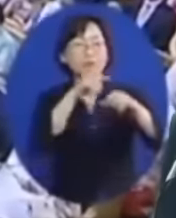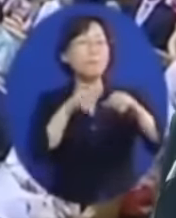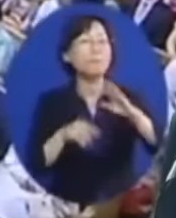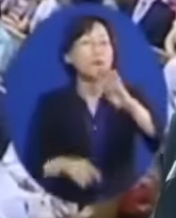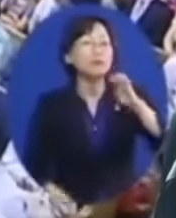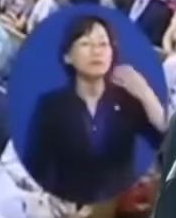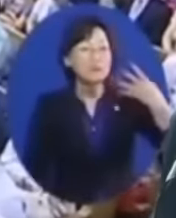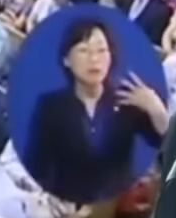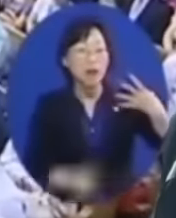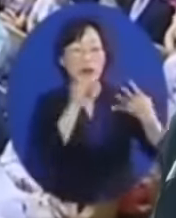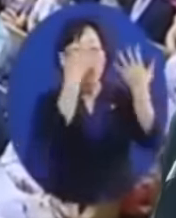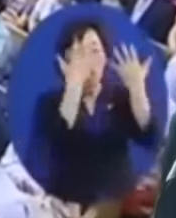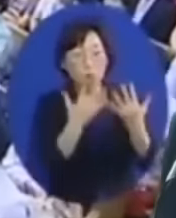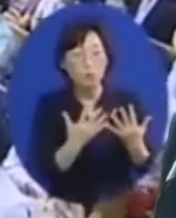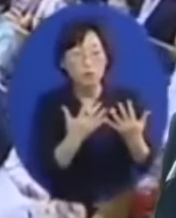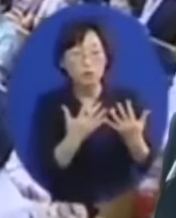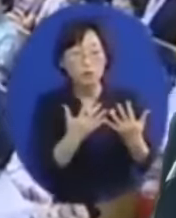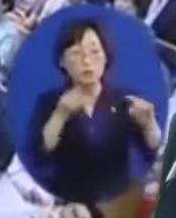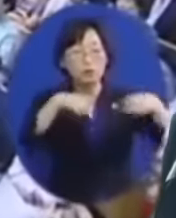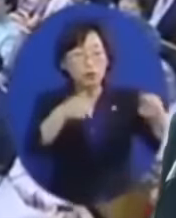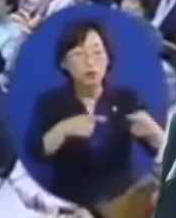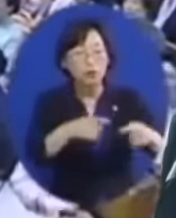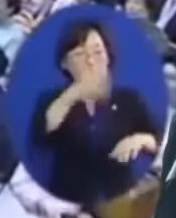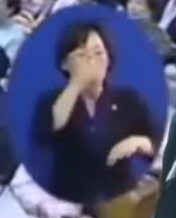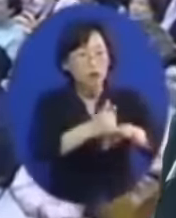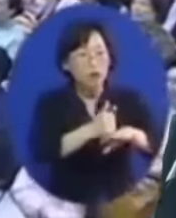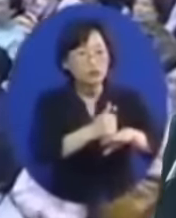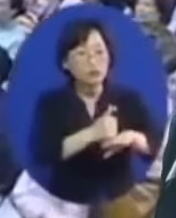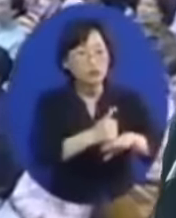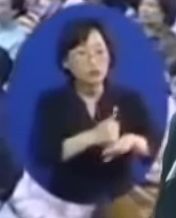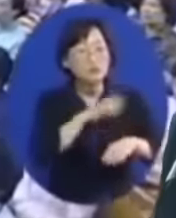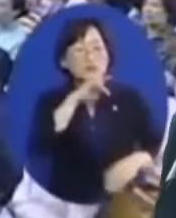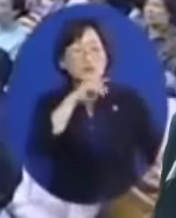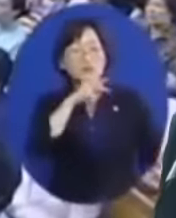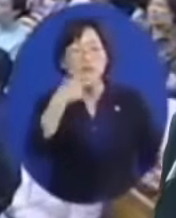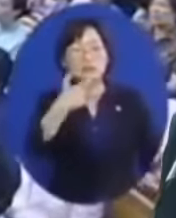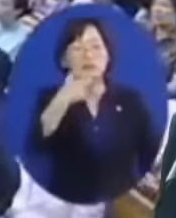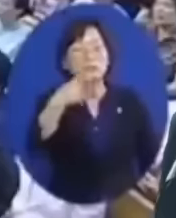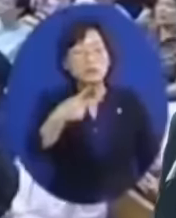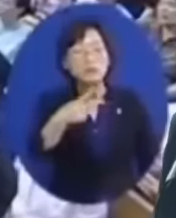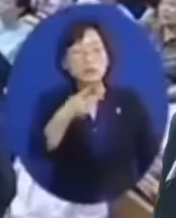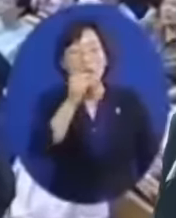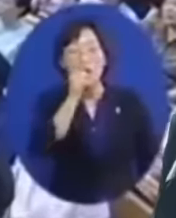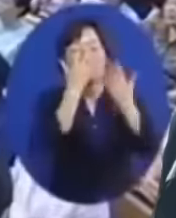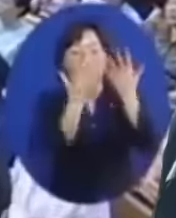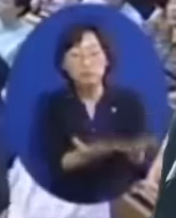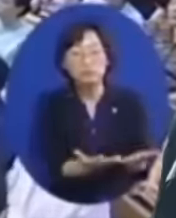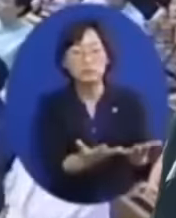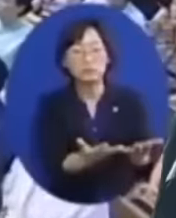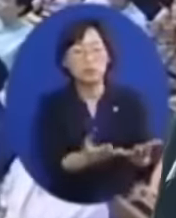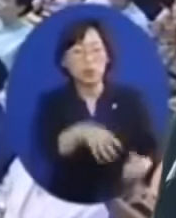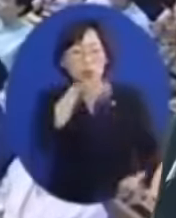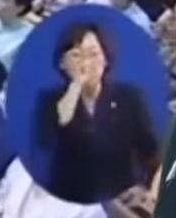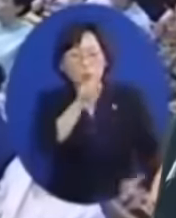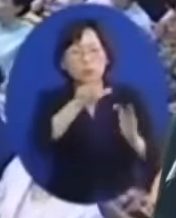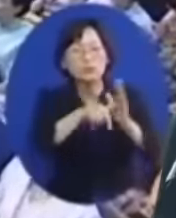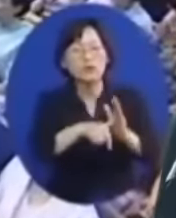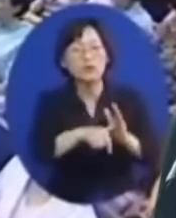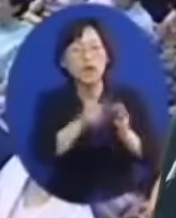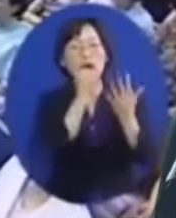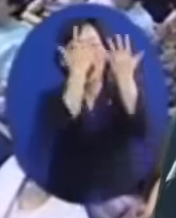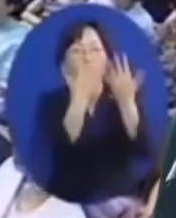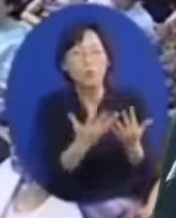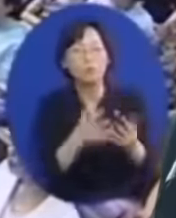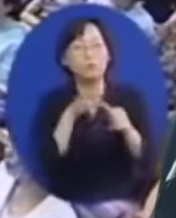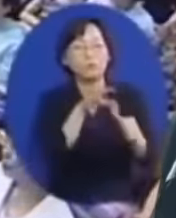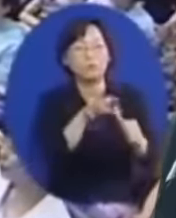44살에 감옥에 들어간 그가 72살에 출옥을 했습니다. 좋은 청춘은 감옥에서 다 버렸습니다.